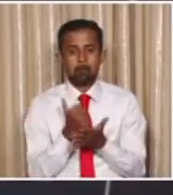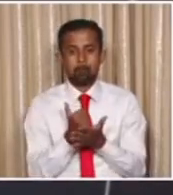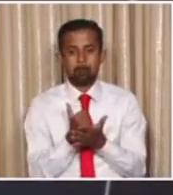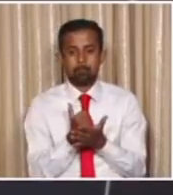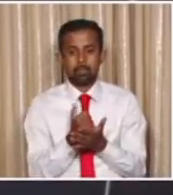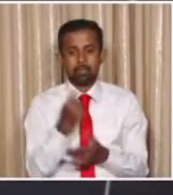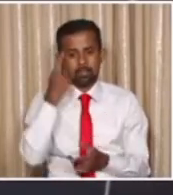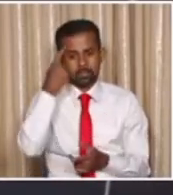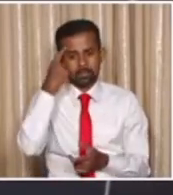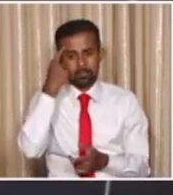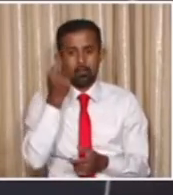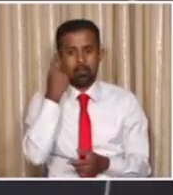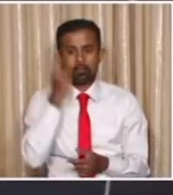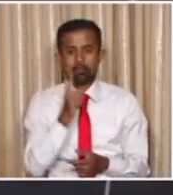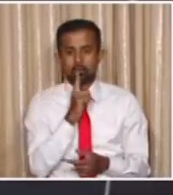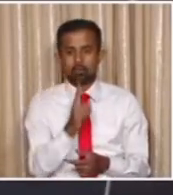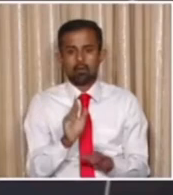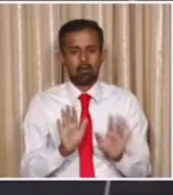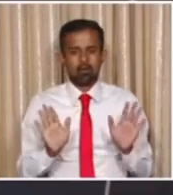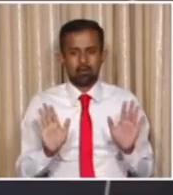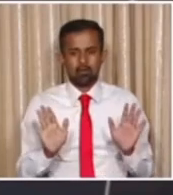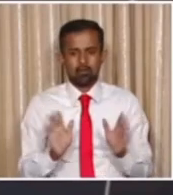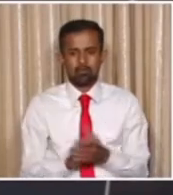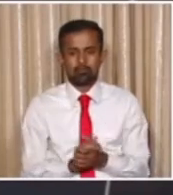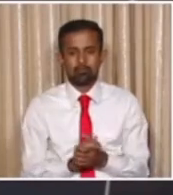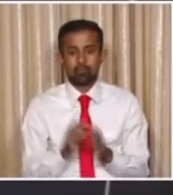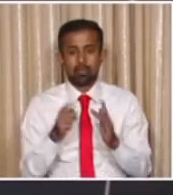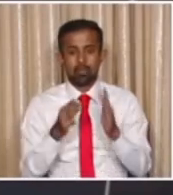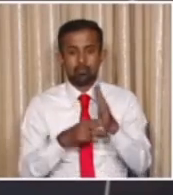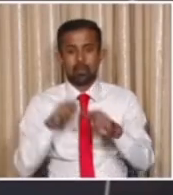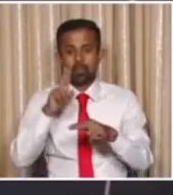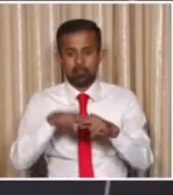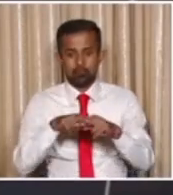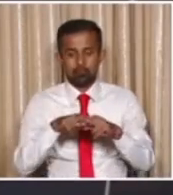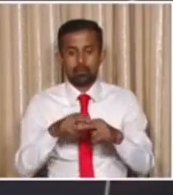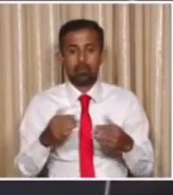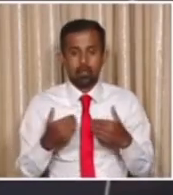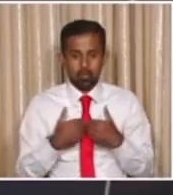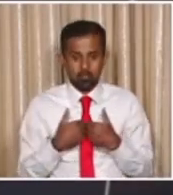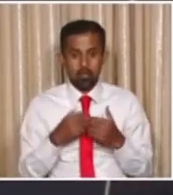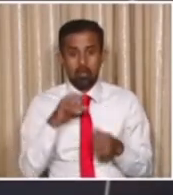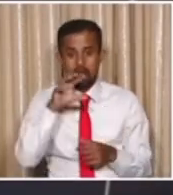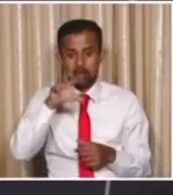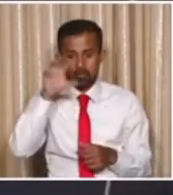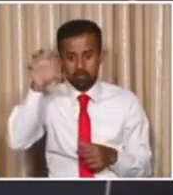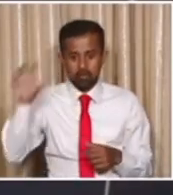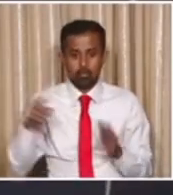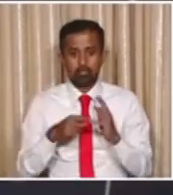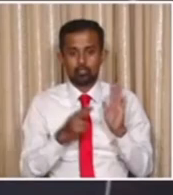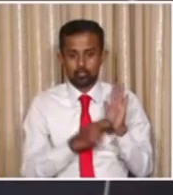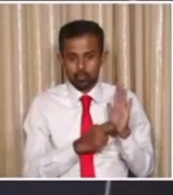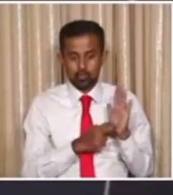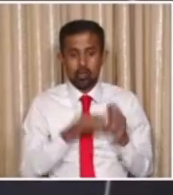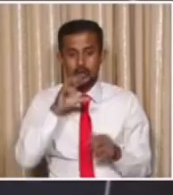සමහරු හිතාගෙන තමයි අදහස් ප්‍රකාශ කරන්නේ නෑ IMF එකේ අපි රටවල් එක්සත් ජාතීන්ගේ සංවිධානය